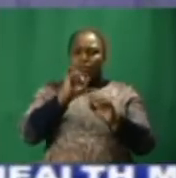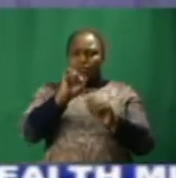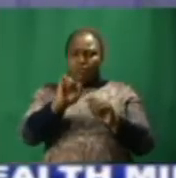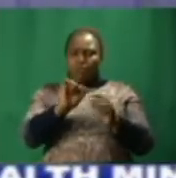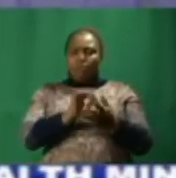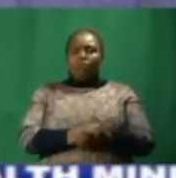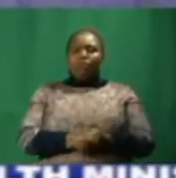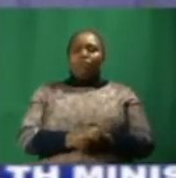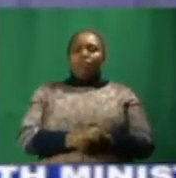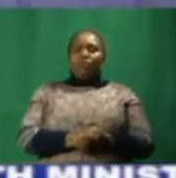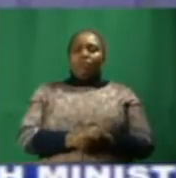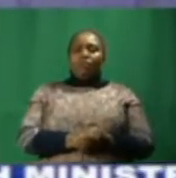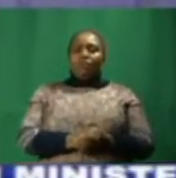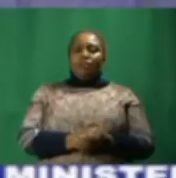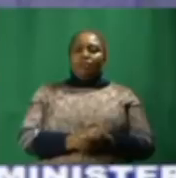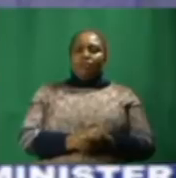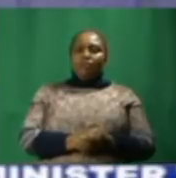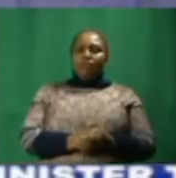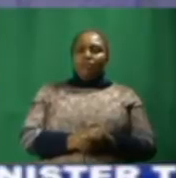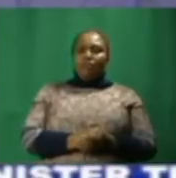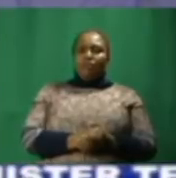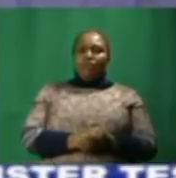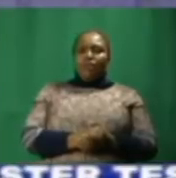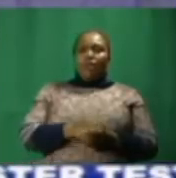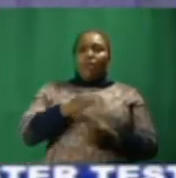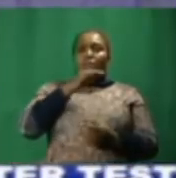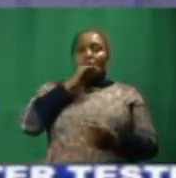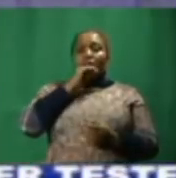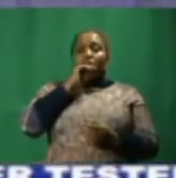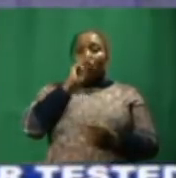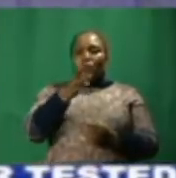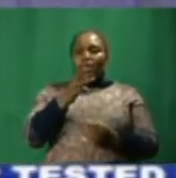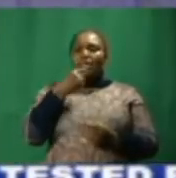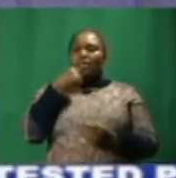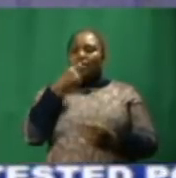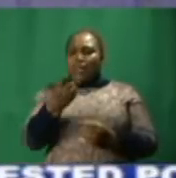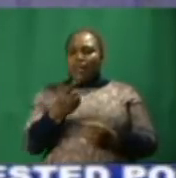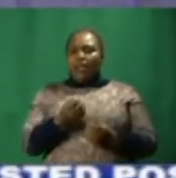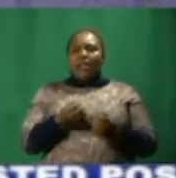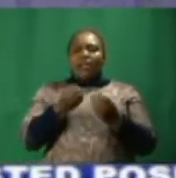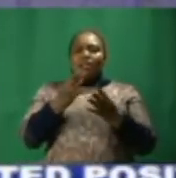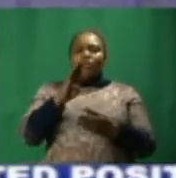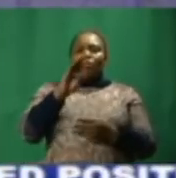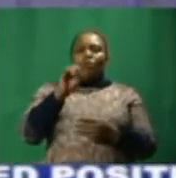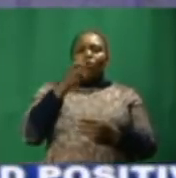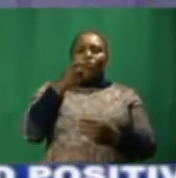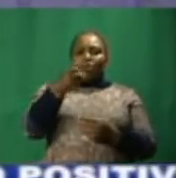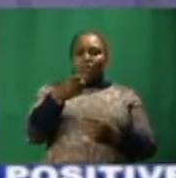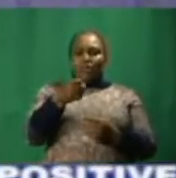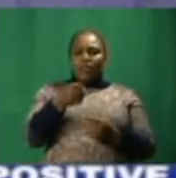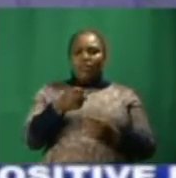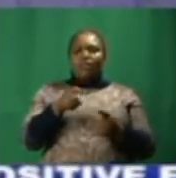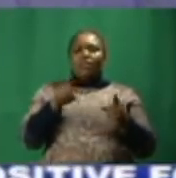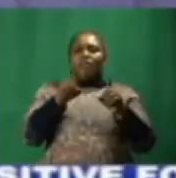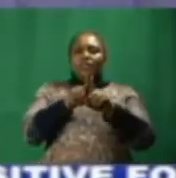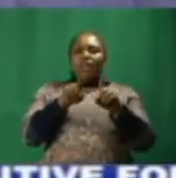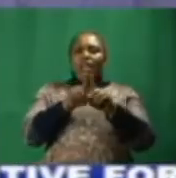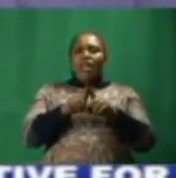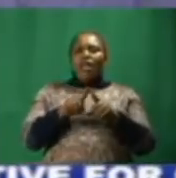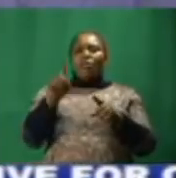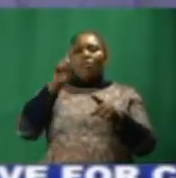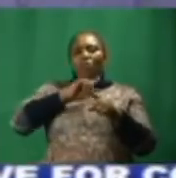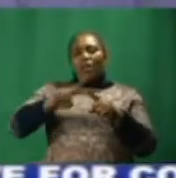lata ufike abatshele kwekuthi abanikete noma emabhokisana lathite lanema choices kube sort of a game